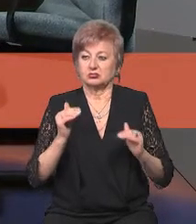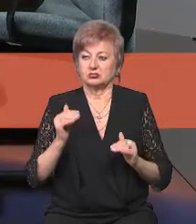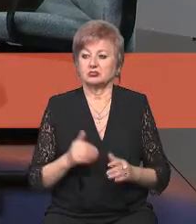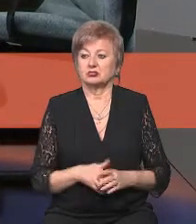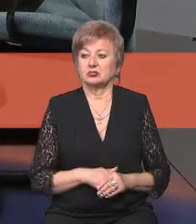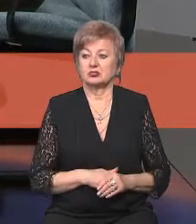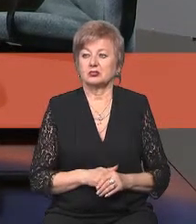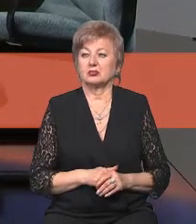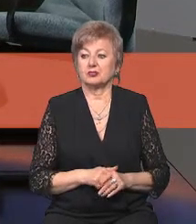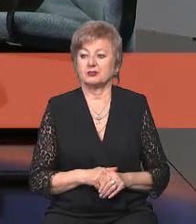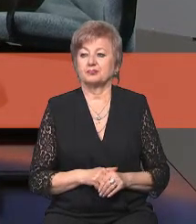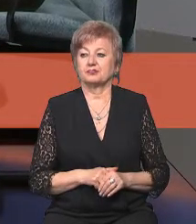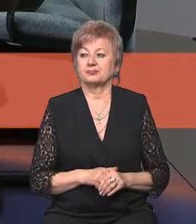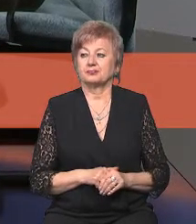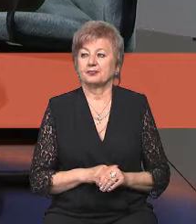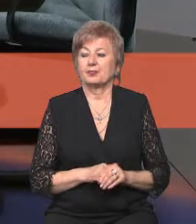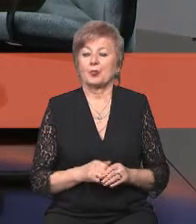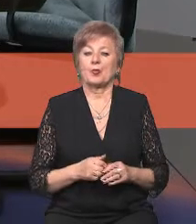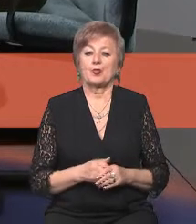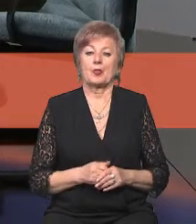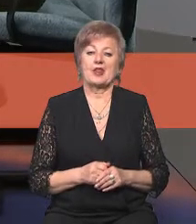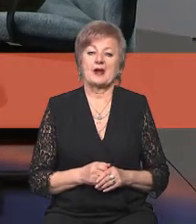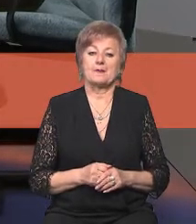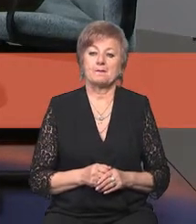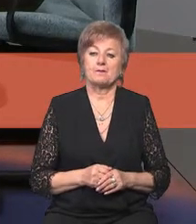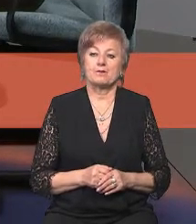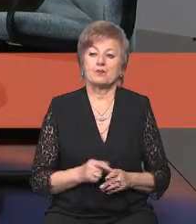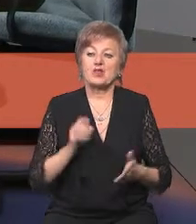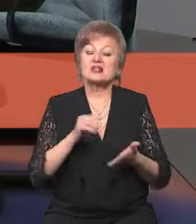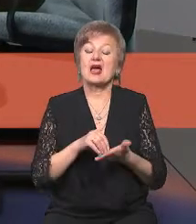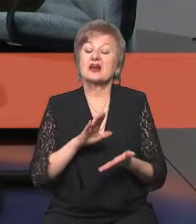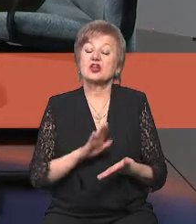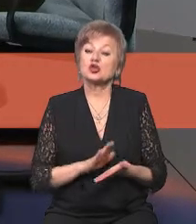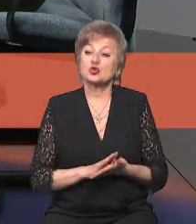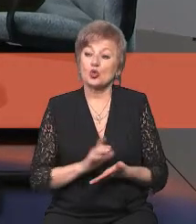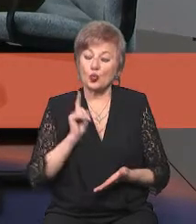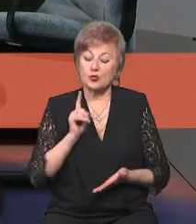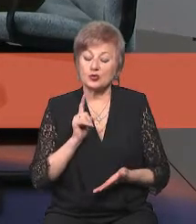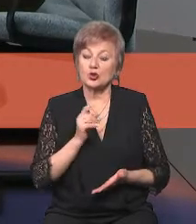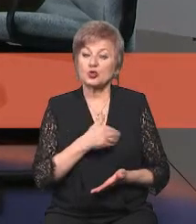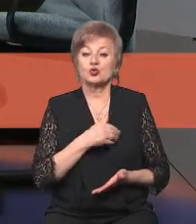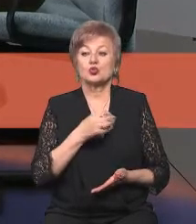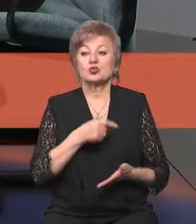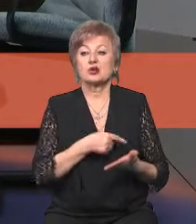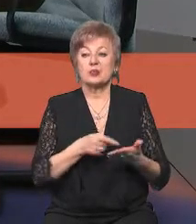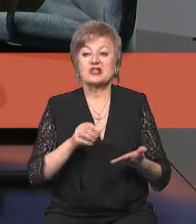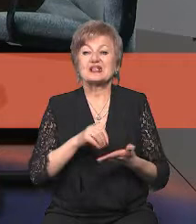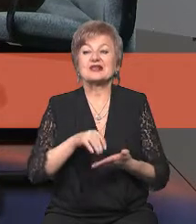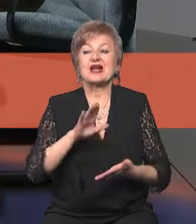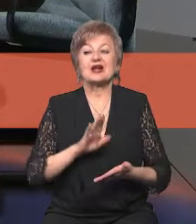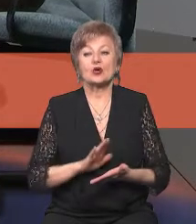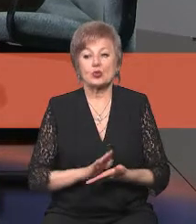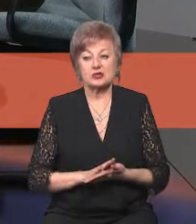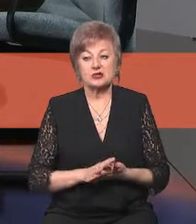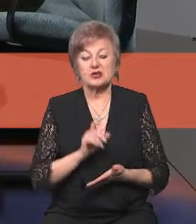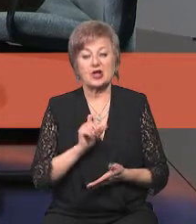72-80%. Підписаних декларацій відносно кількості населення. Оцей зареєстровано, я прошу зауважити, відносно зареєстрованої кількості